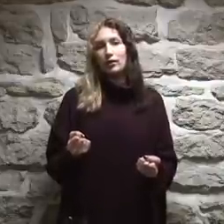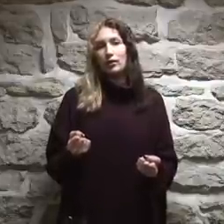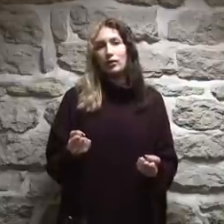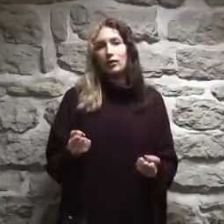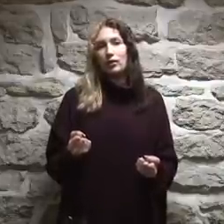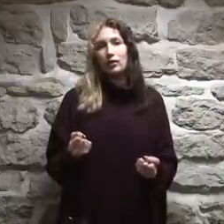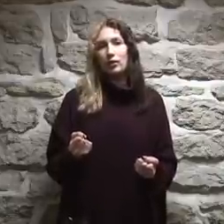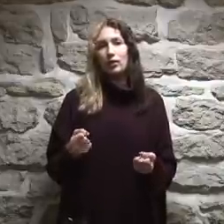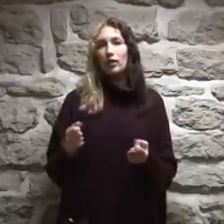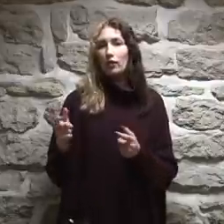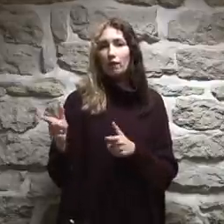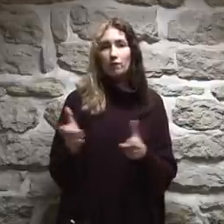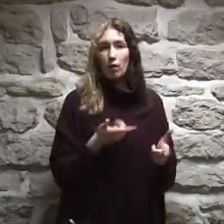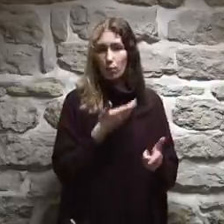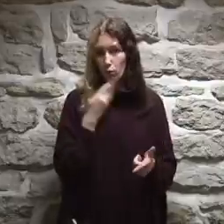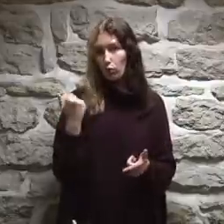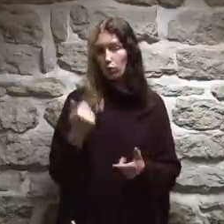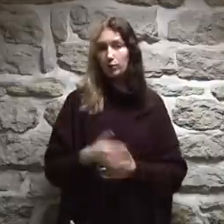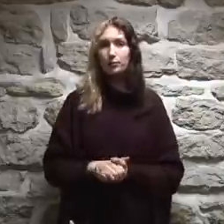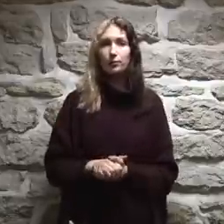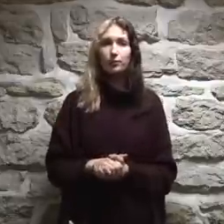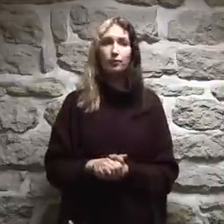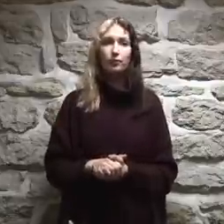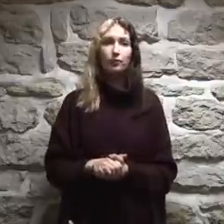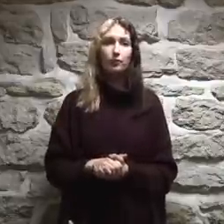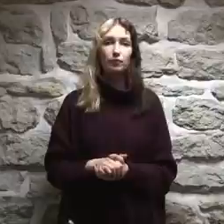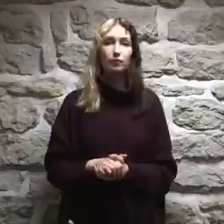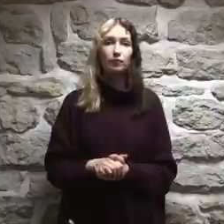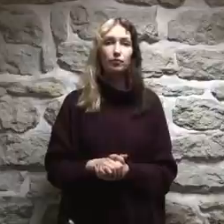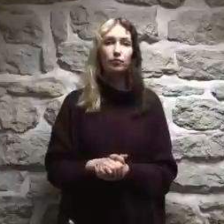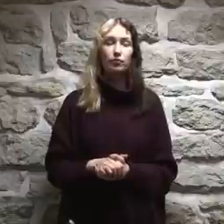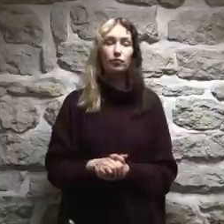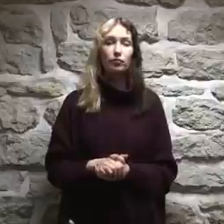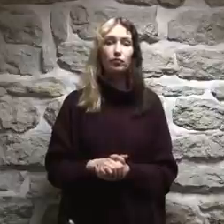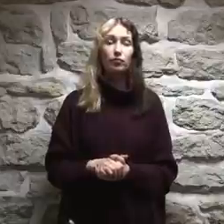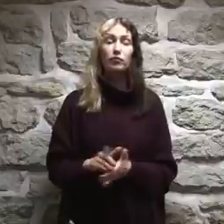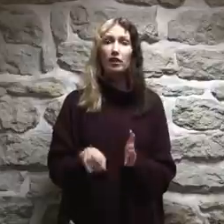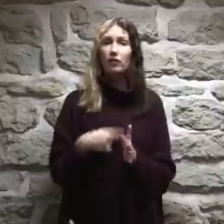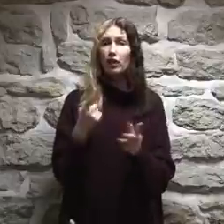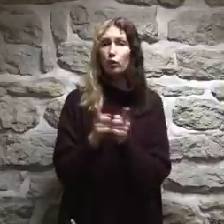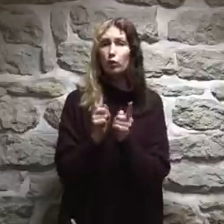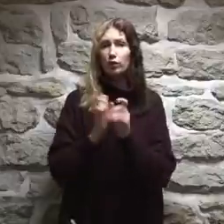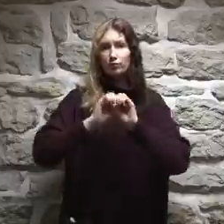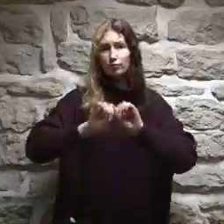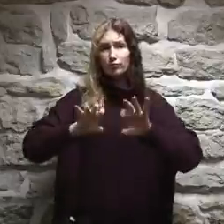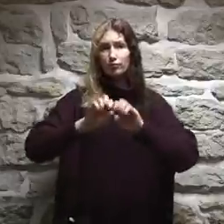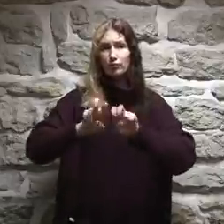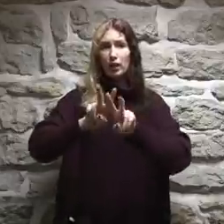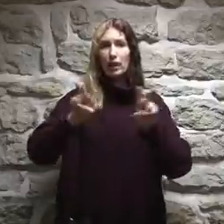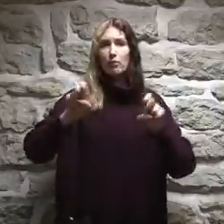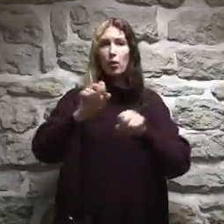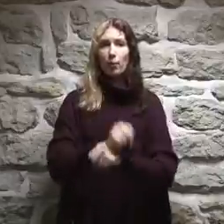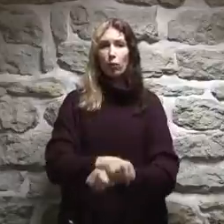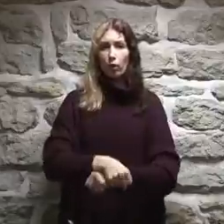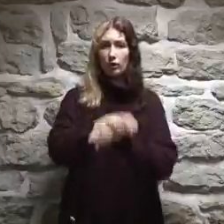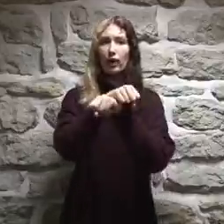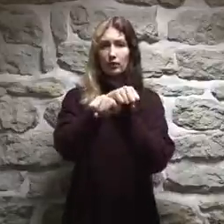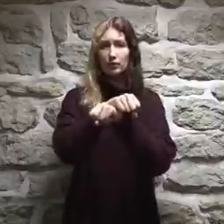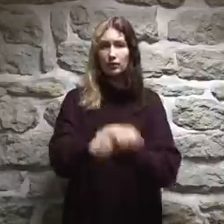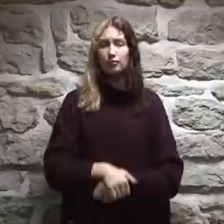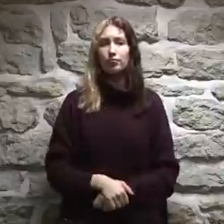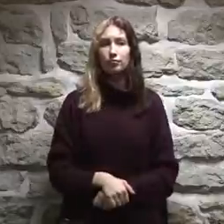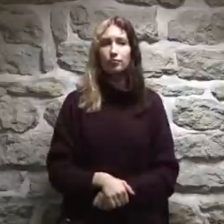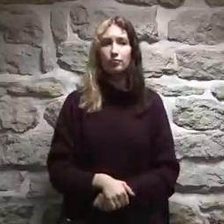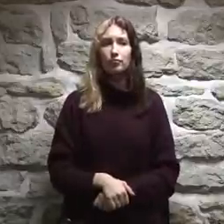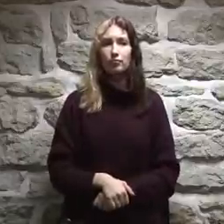ei valmistu. Ja tahan paar sõna ka öelda protestidest, et meil